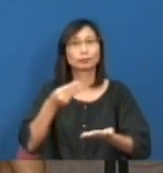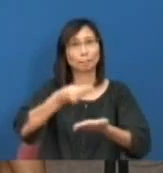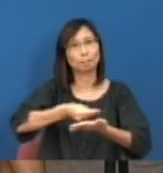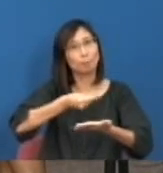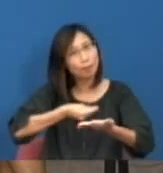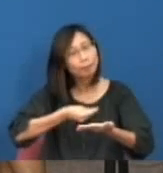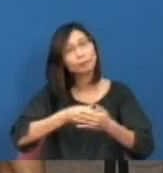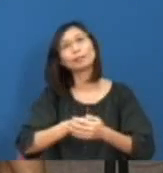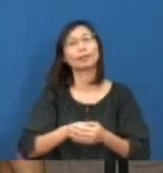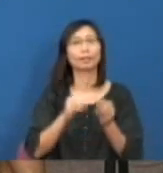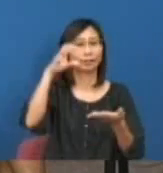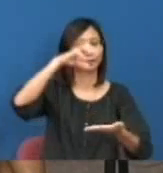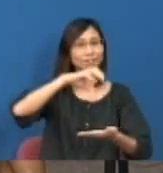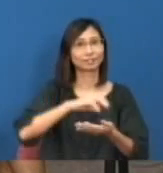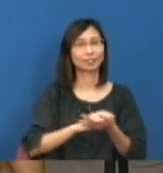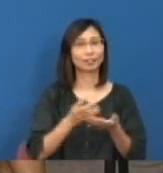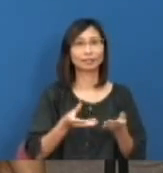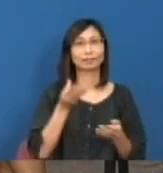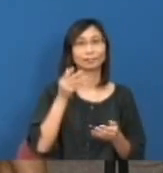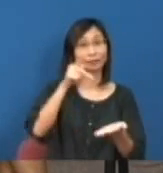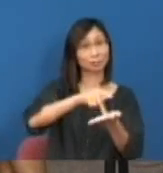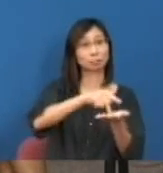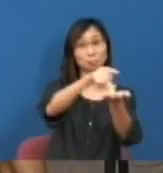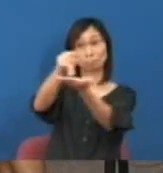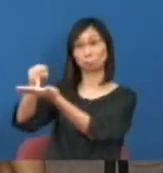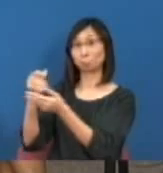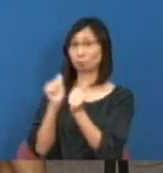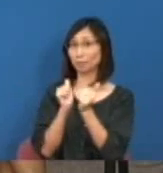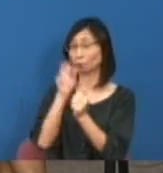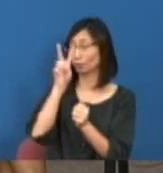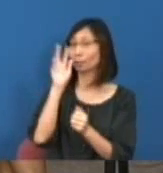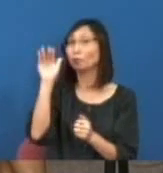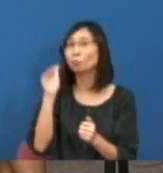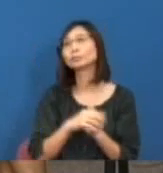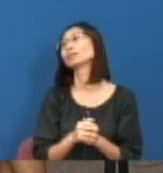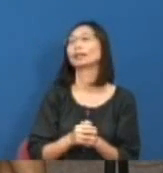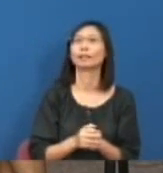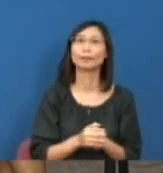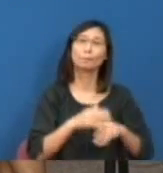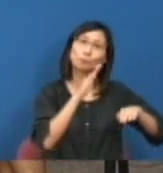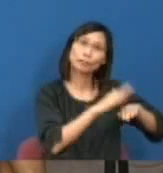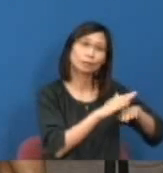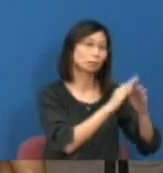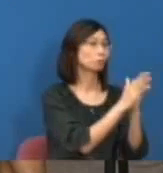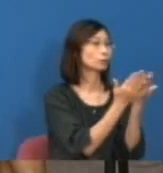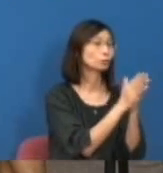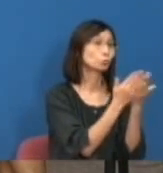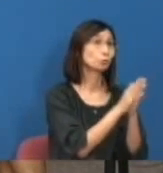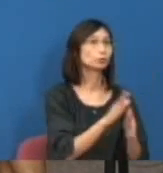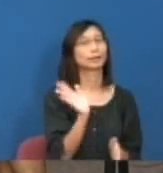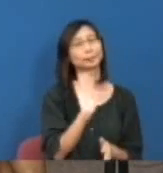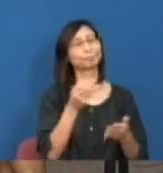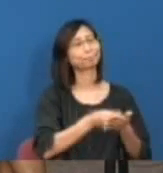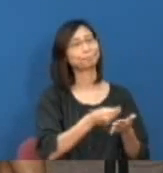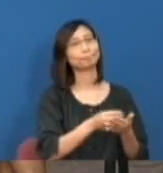影印啊都得嘅，係咪？即係咁嗰本守護者，大家其實不必買嘅啦。其實即係我覺得係